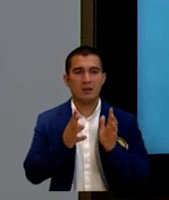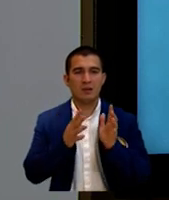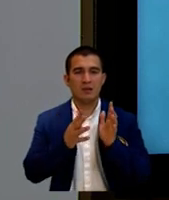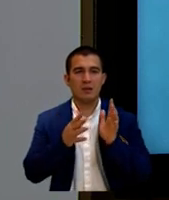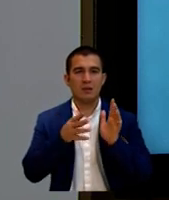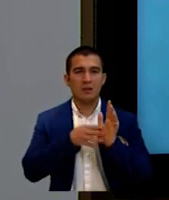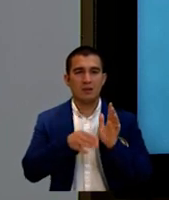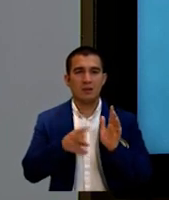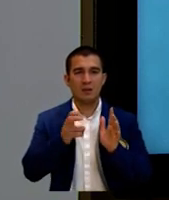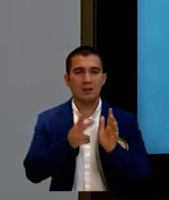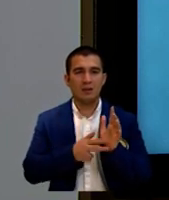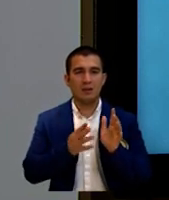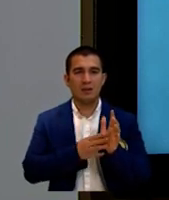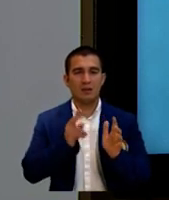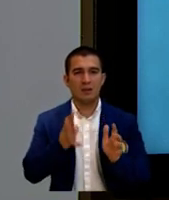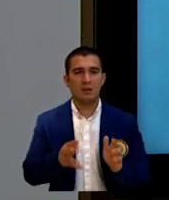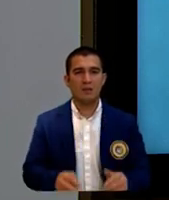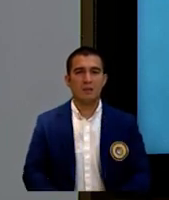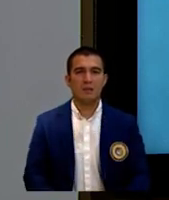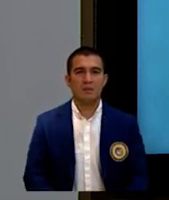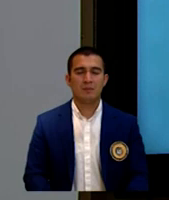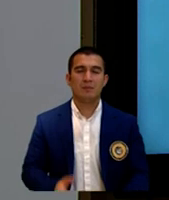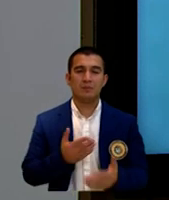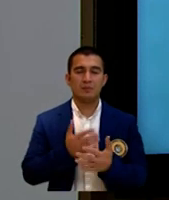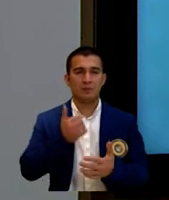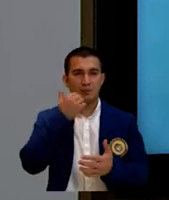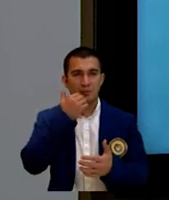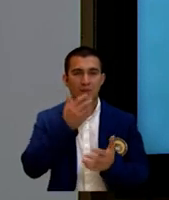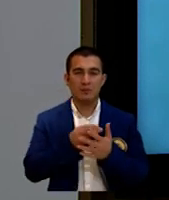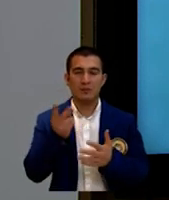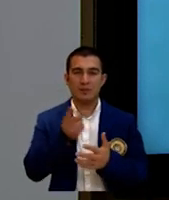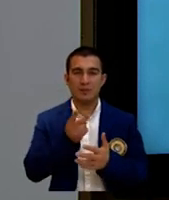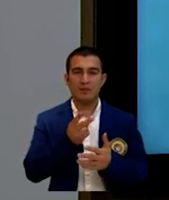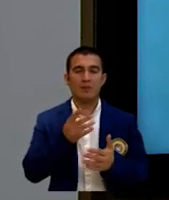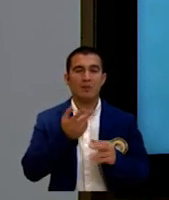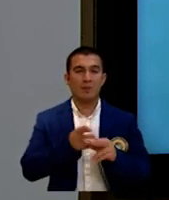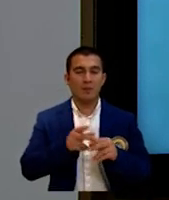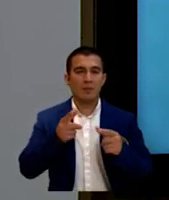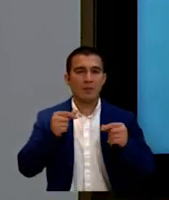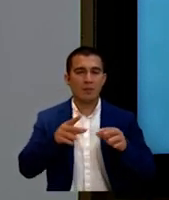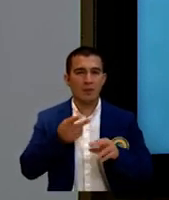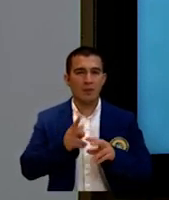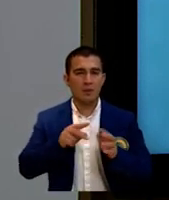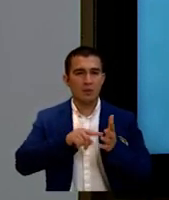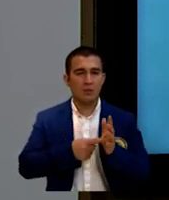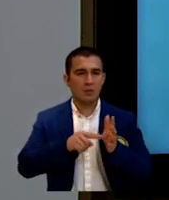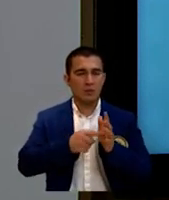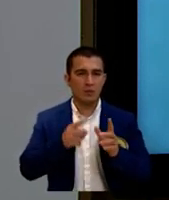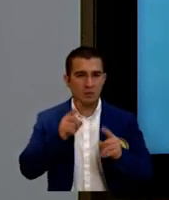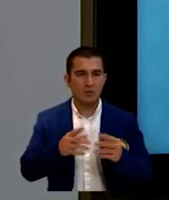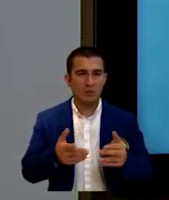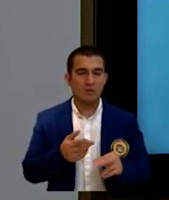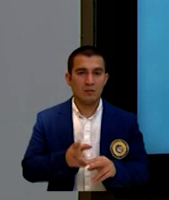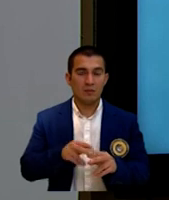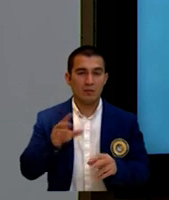9289 kilometrni tashkil etar ekan. Moskva va Vladivostok qayerda joylashganini bilamizmi? Bunda